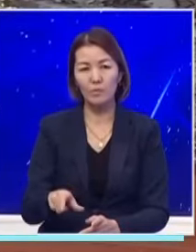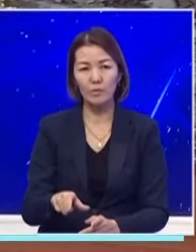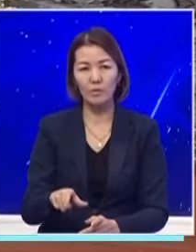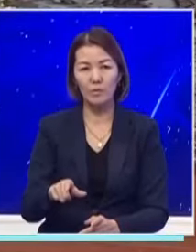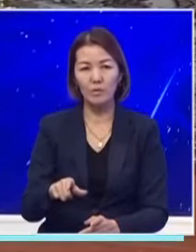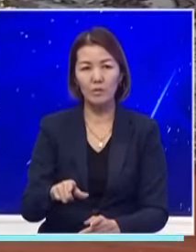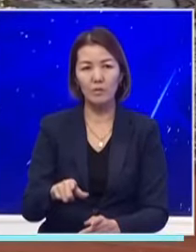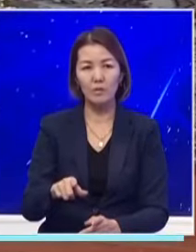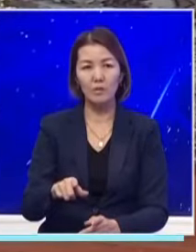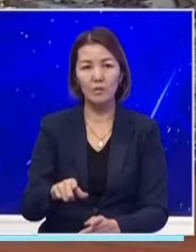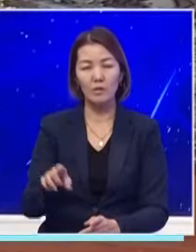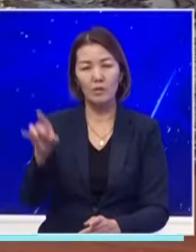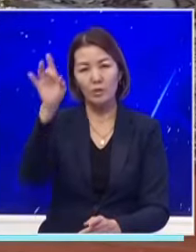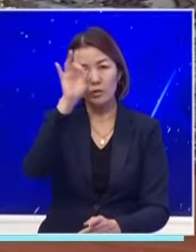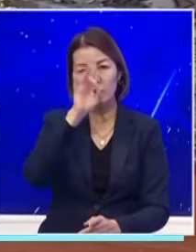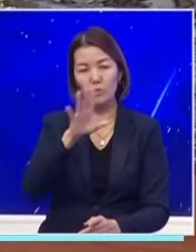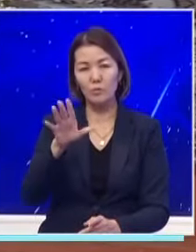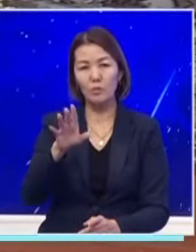жігіттің жұлдызы